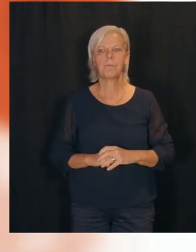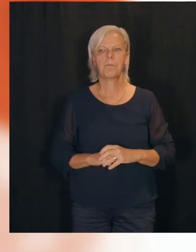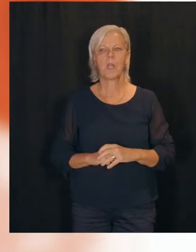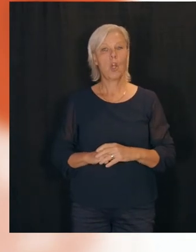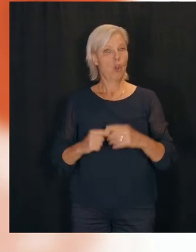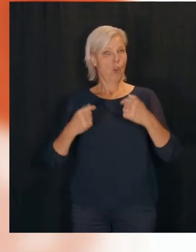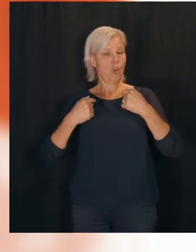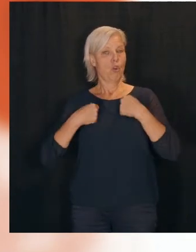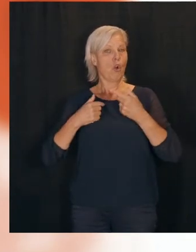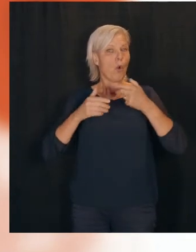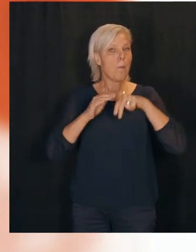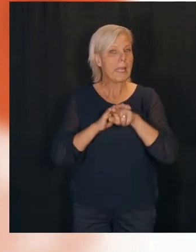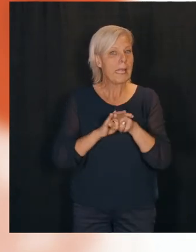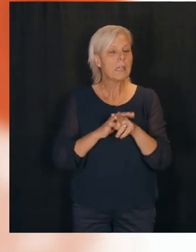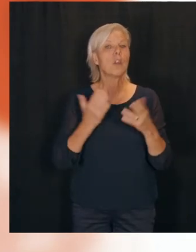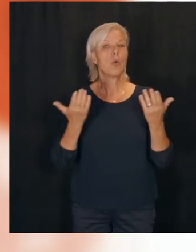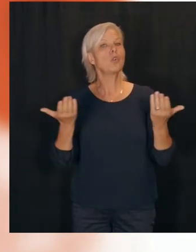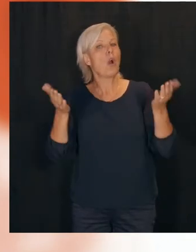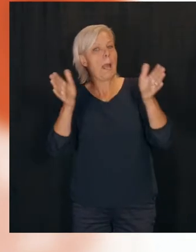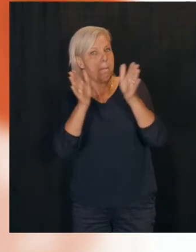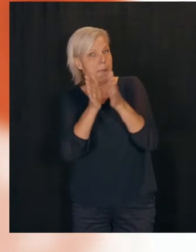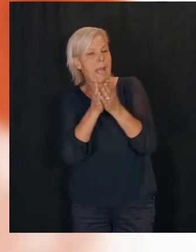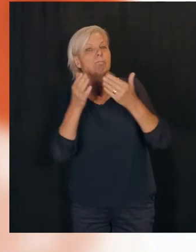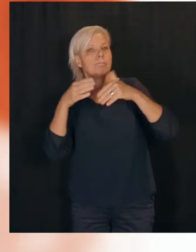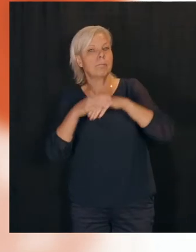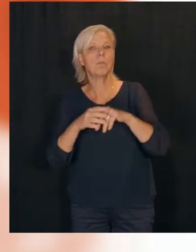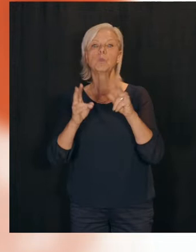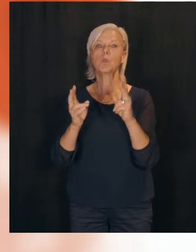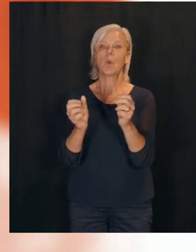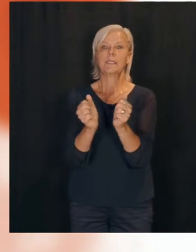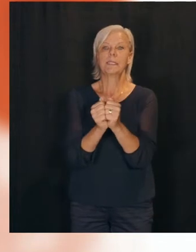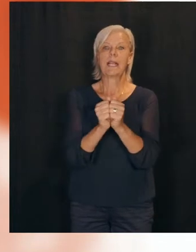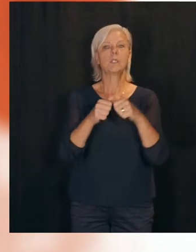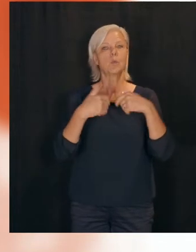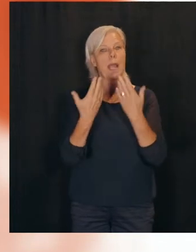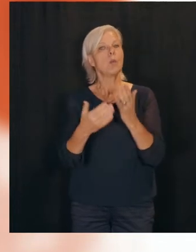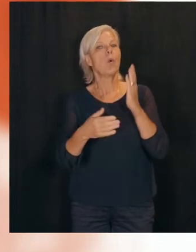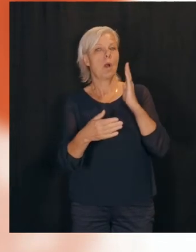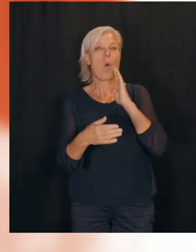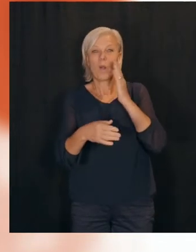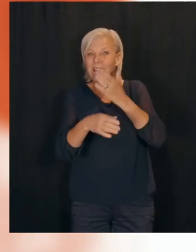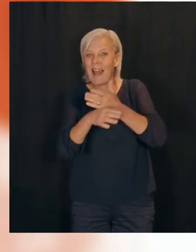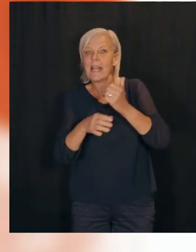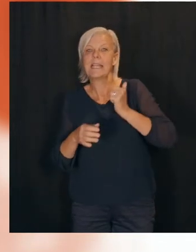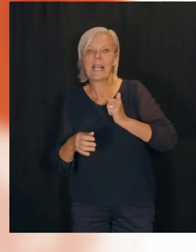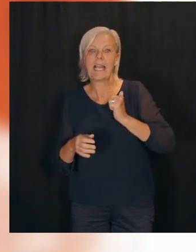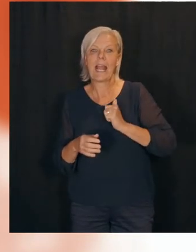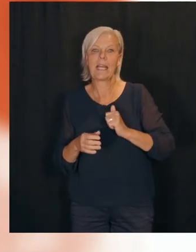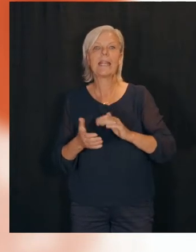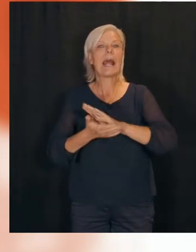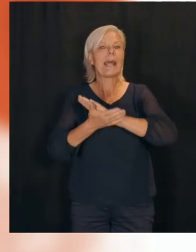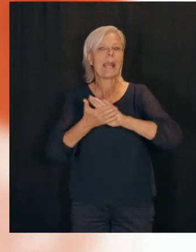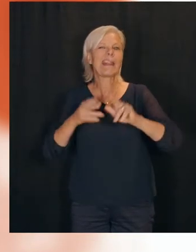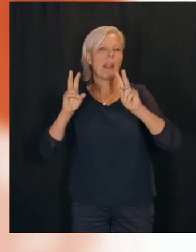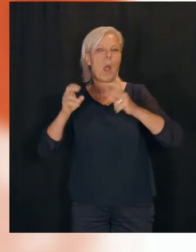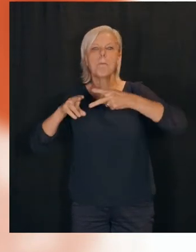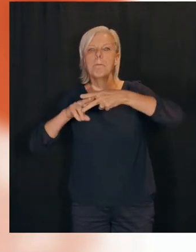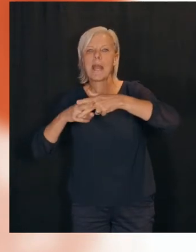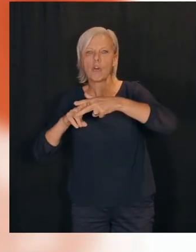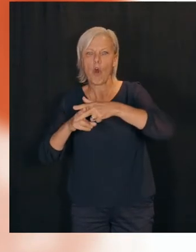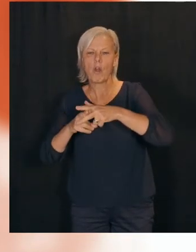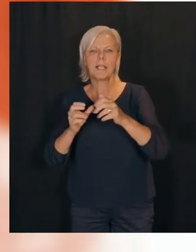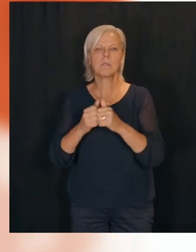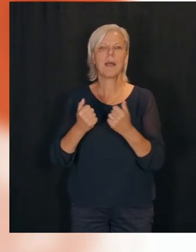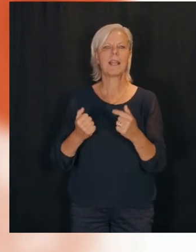Och jag kommer in och jag är med. Så på det sättet så är ju hotellet tillgängligt rent mekaniskt. Men det är ju en